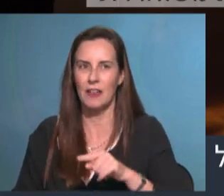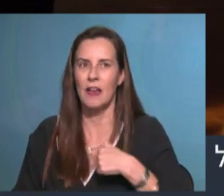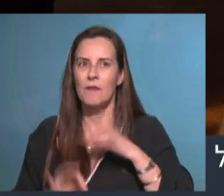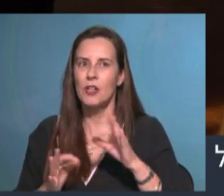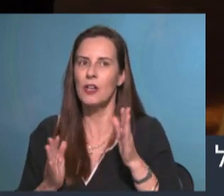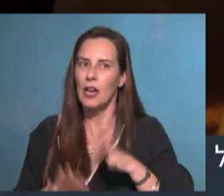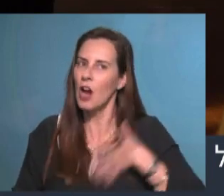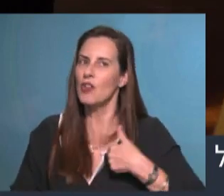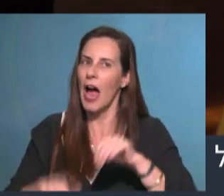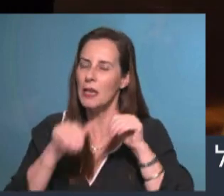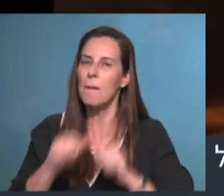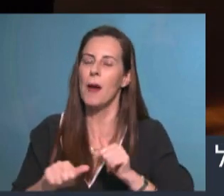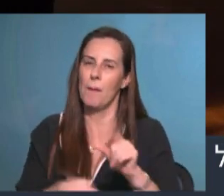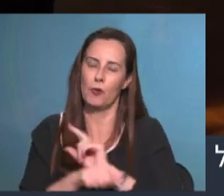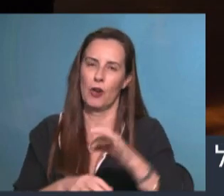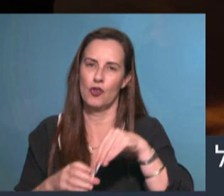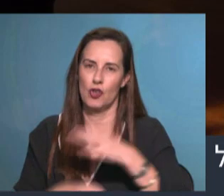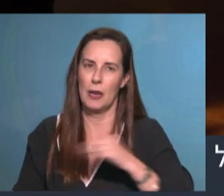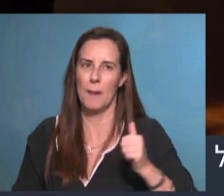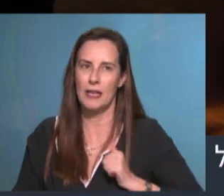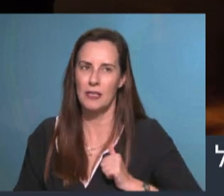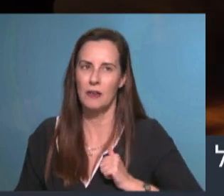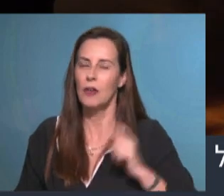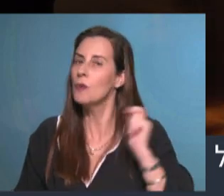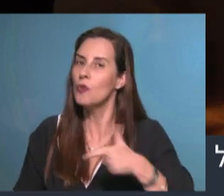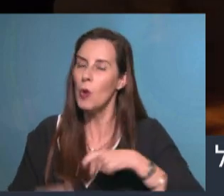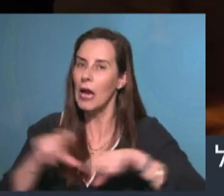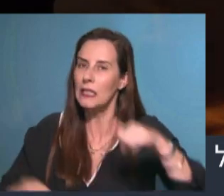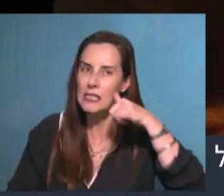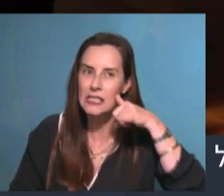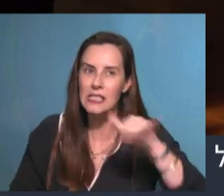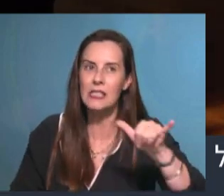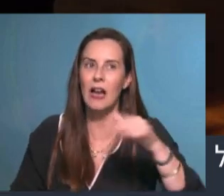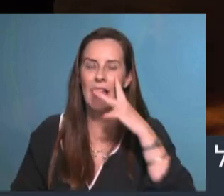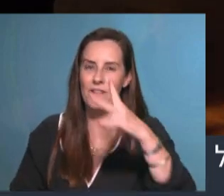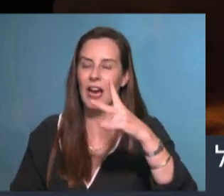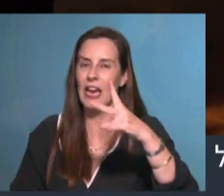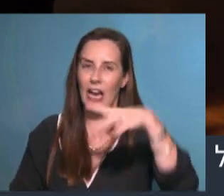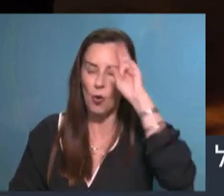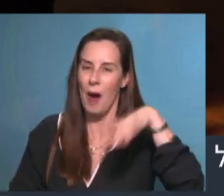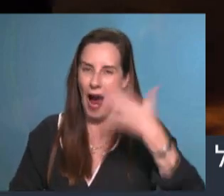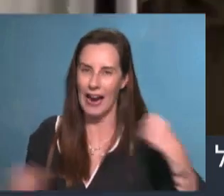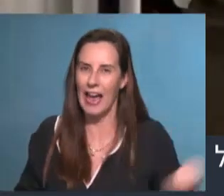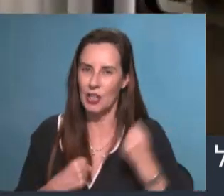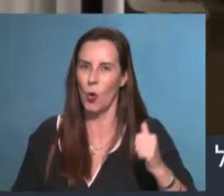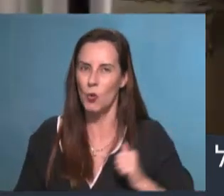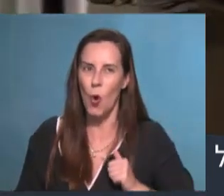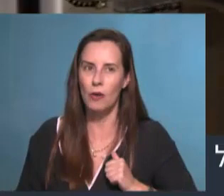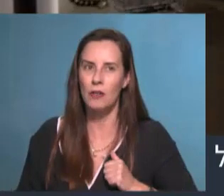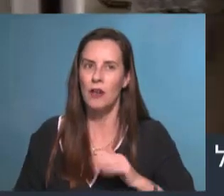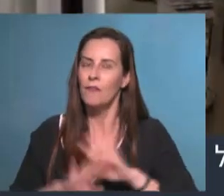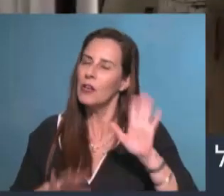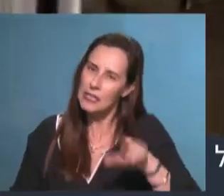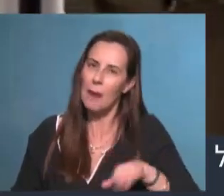התמיכה שלהם במהלך השירות שלי, של מולי הכרטיסטיקה לבקר את ההורים אחרי הטירונות. זה לא רק להגיד